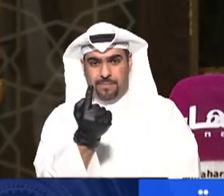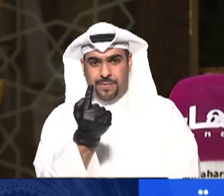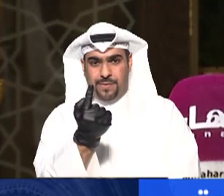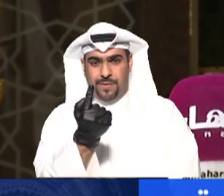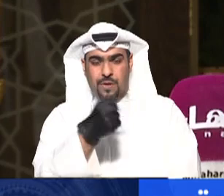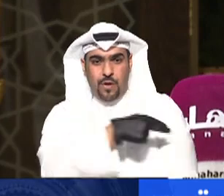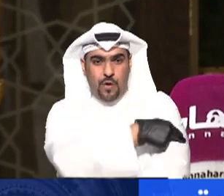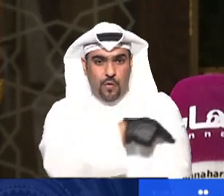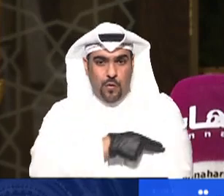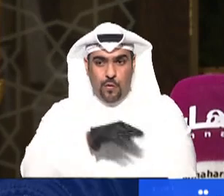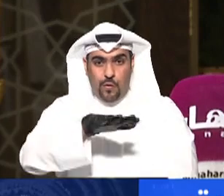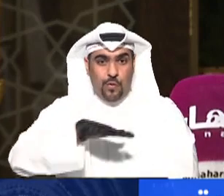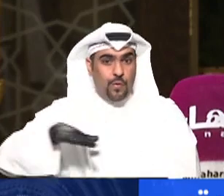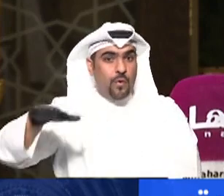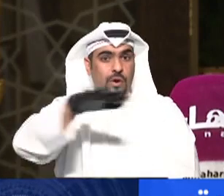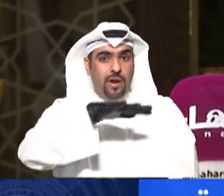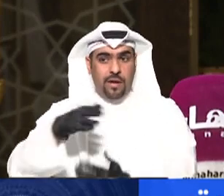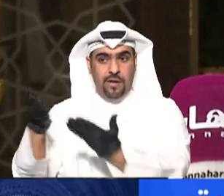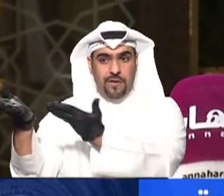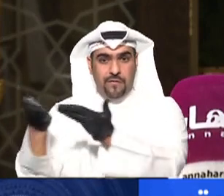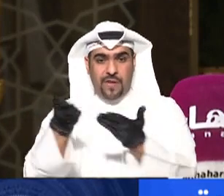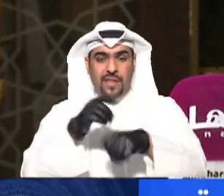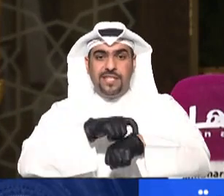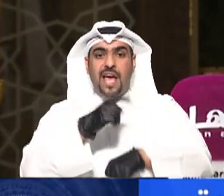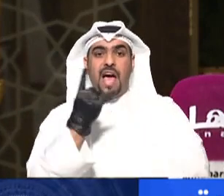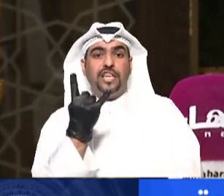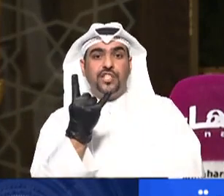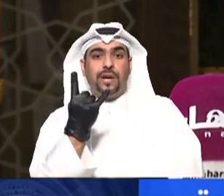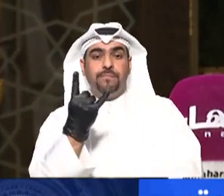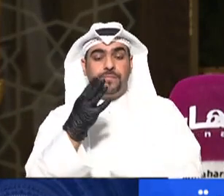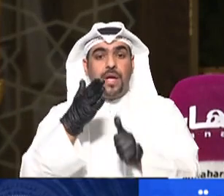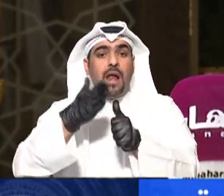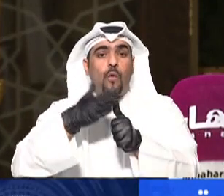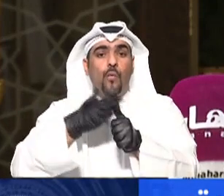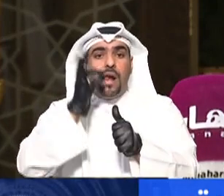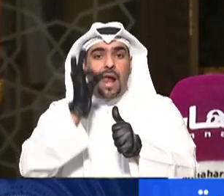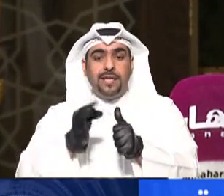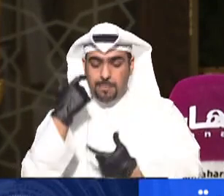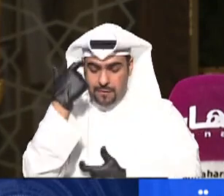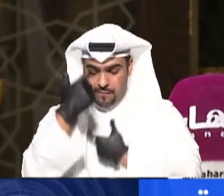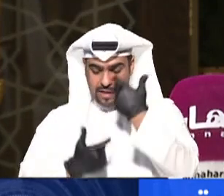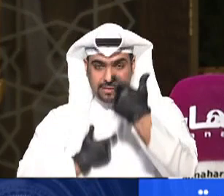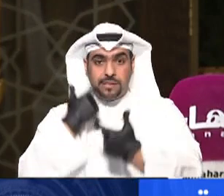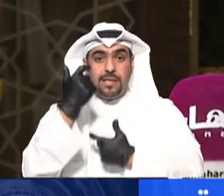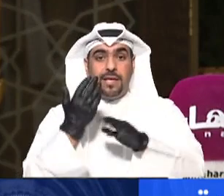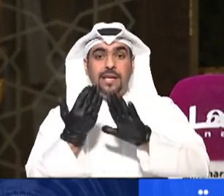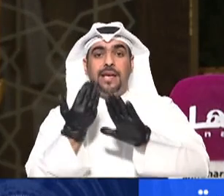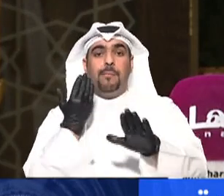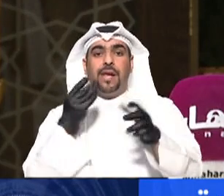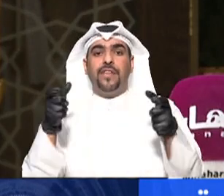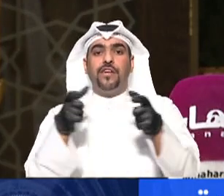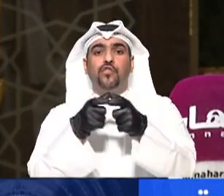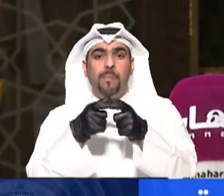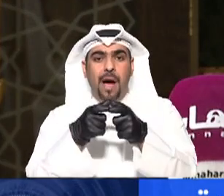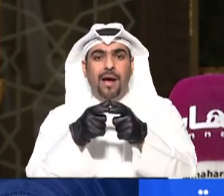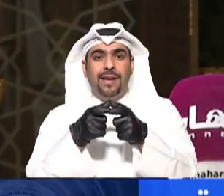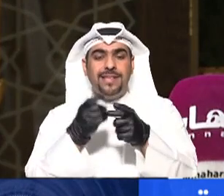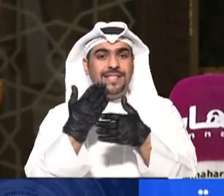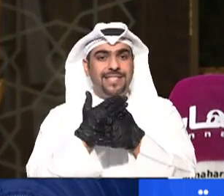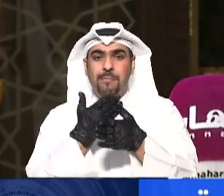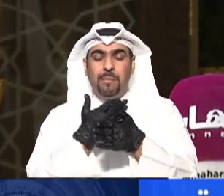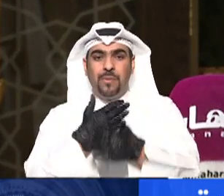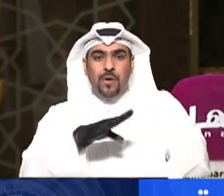10 لأن سيكون هناك فحص الموظفين، عددهم سيكون محدود وقليل لأن نعلم أن الجلسة